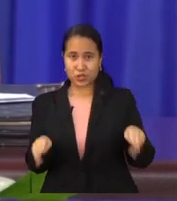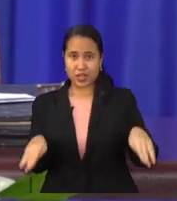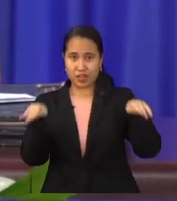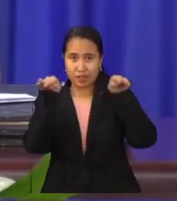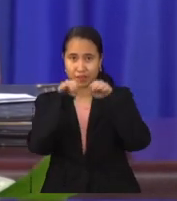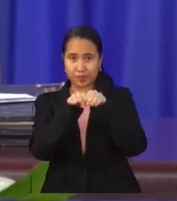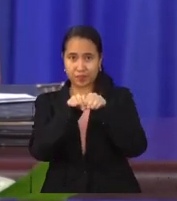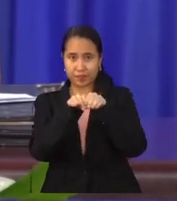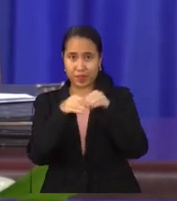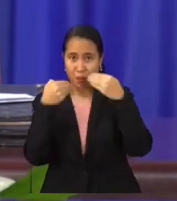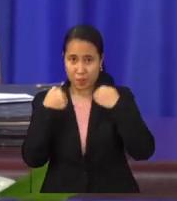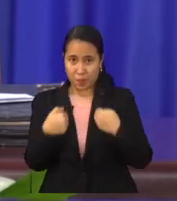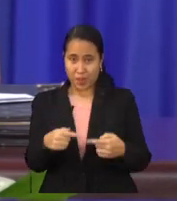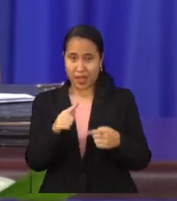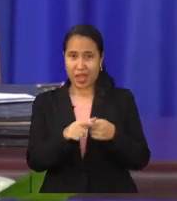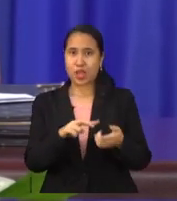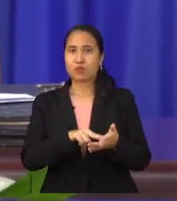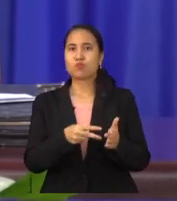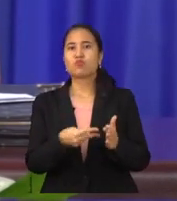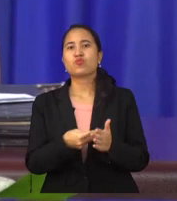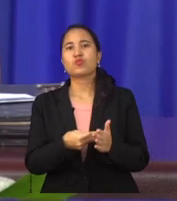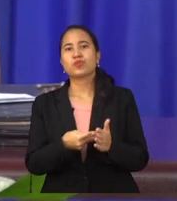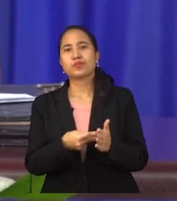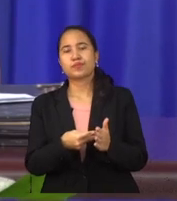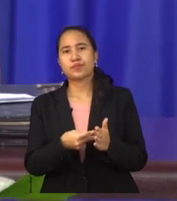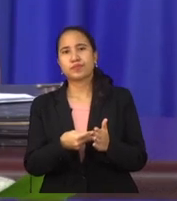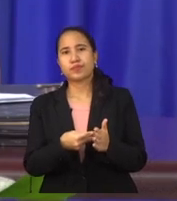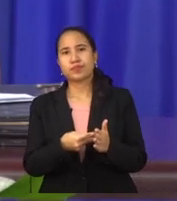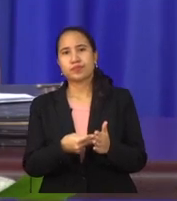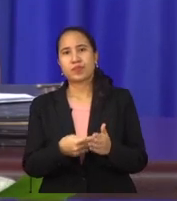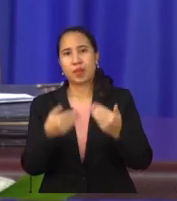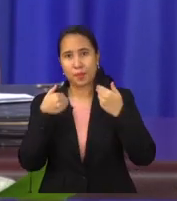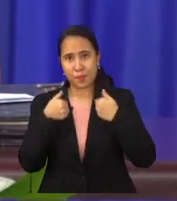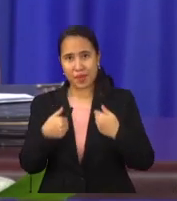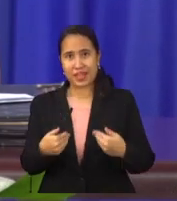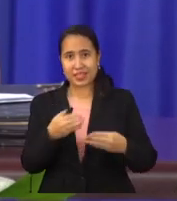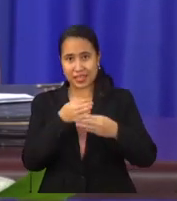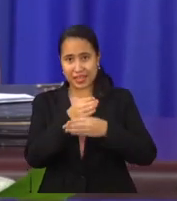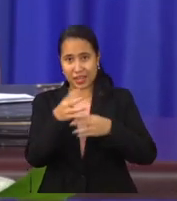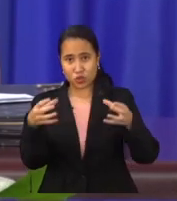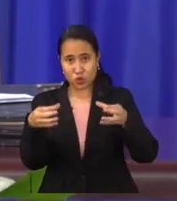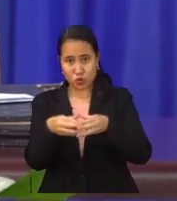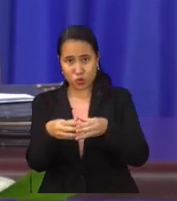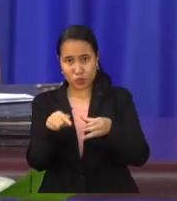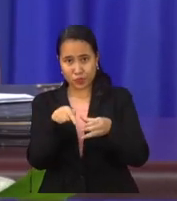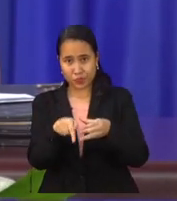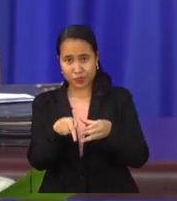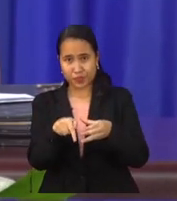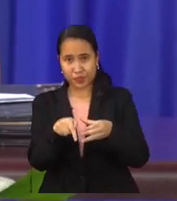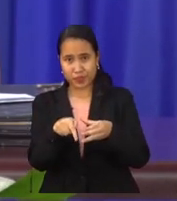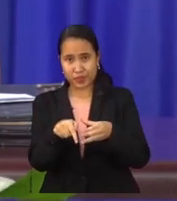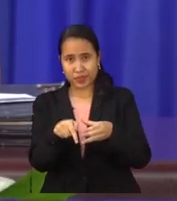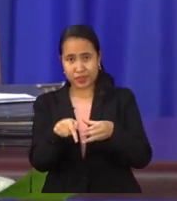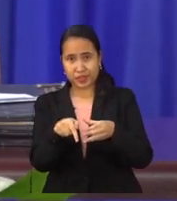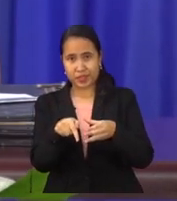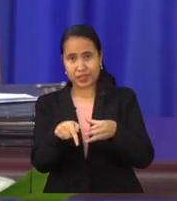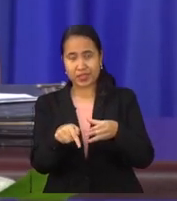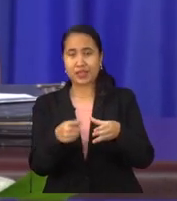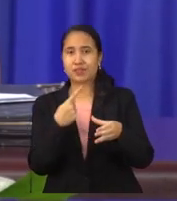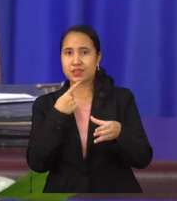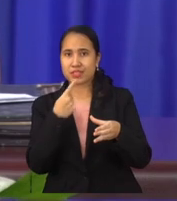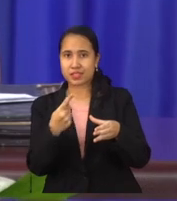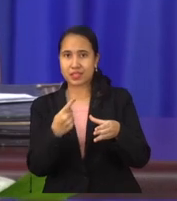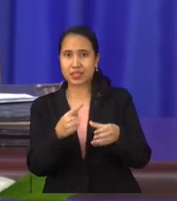in zaken burger- en politieke rechten, verder te noemen het Mensenrechtencomité, heeft in haar General Comment nummer 36